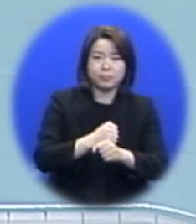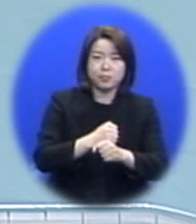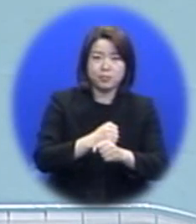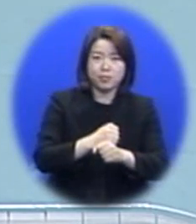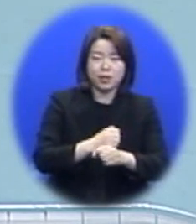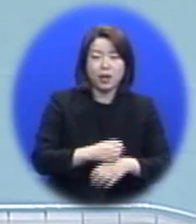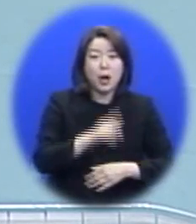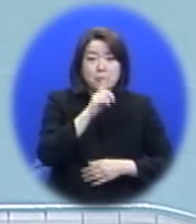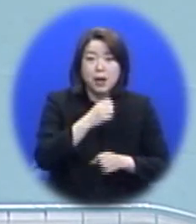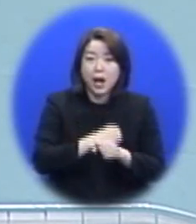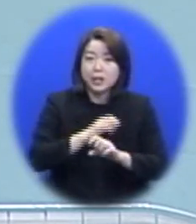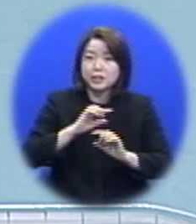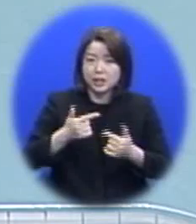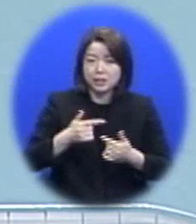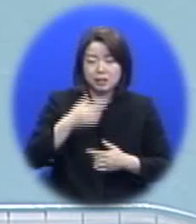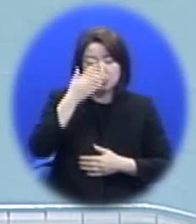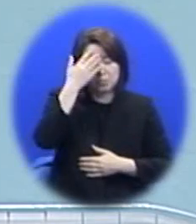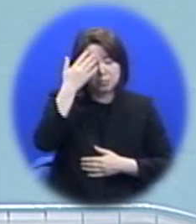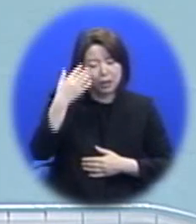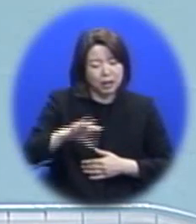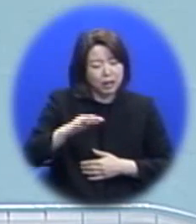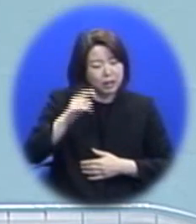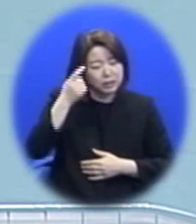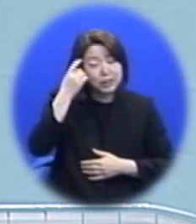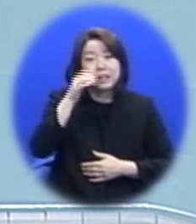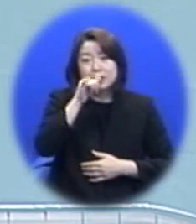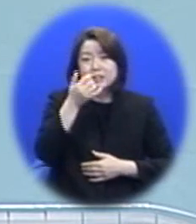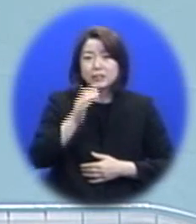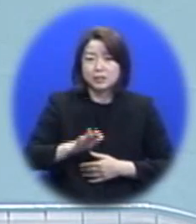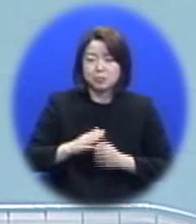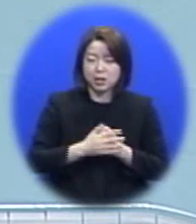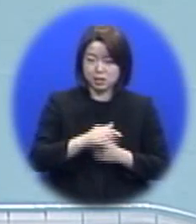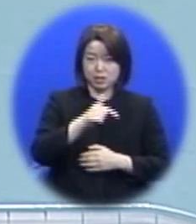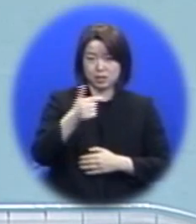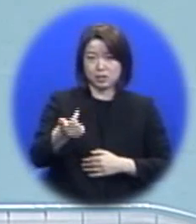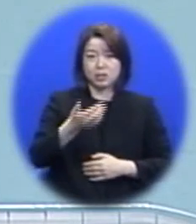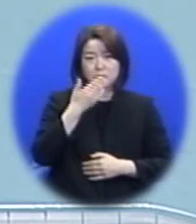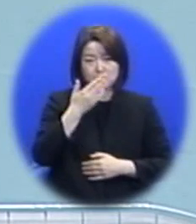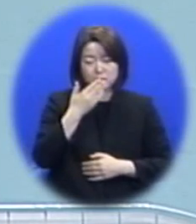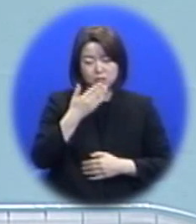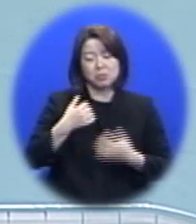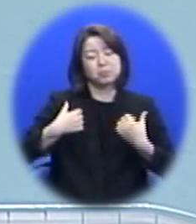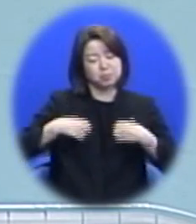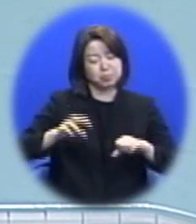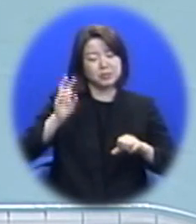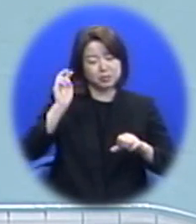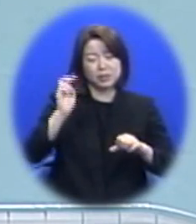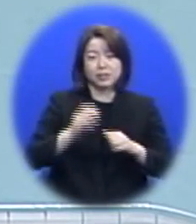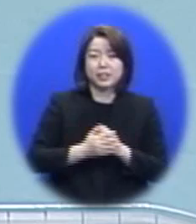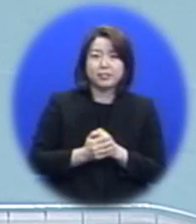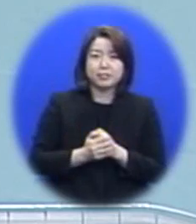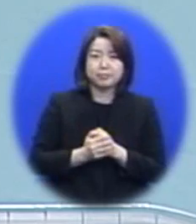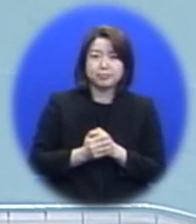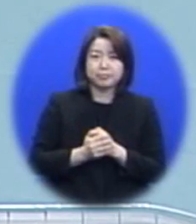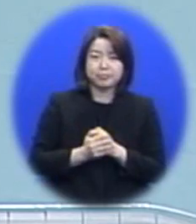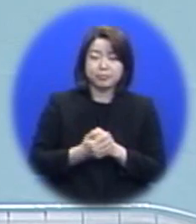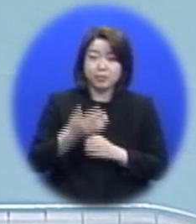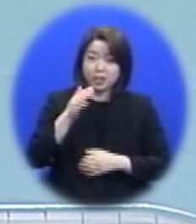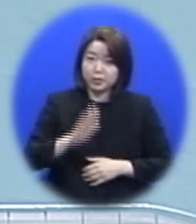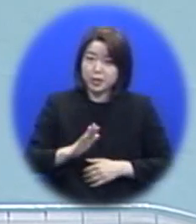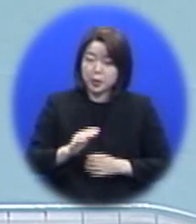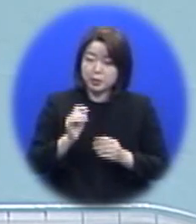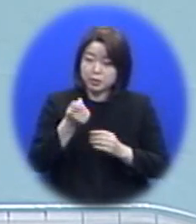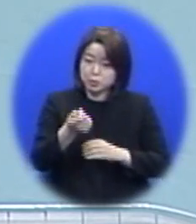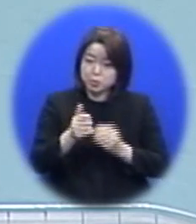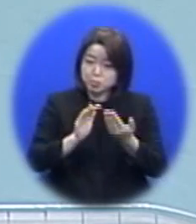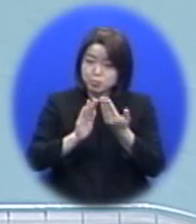말을 안 하니까 다행이라고 생각했지만 저녁 먹는 건 뭐 포기하는 거죠. 그런데 조금